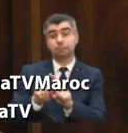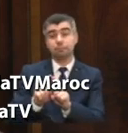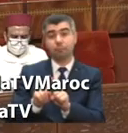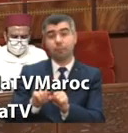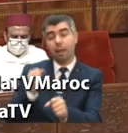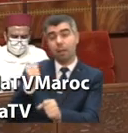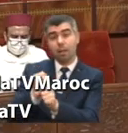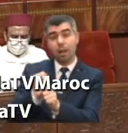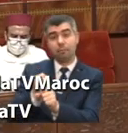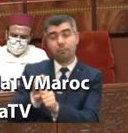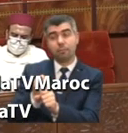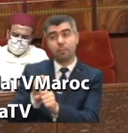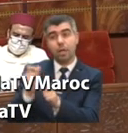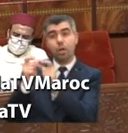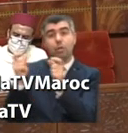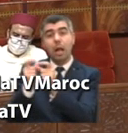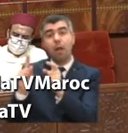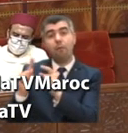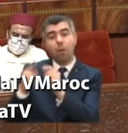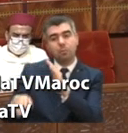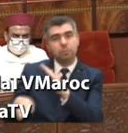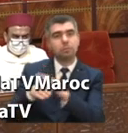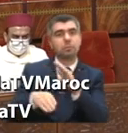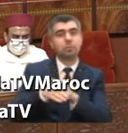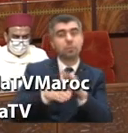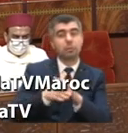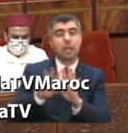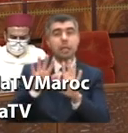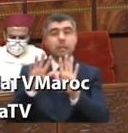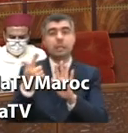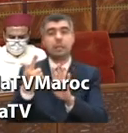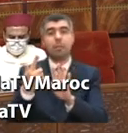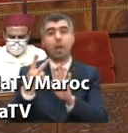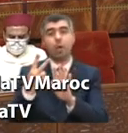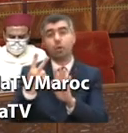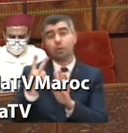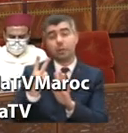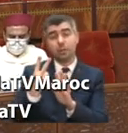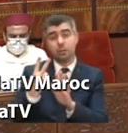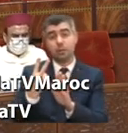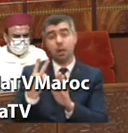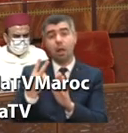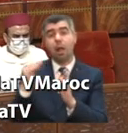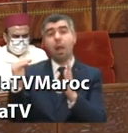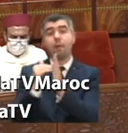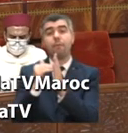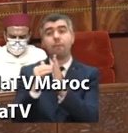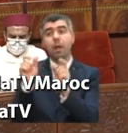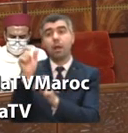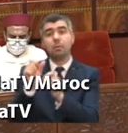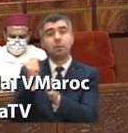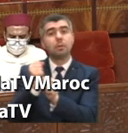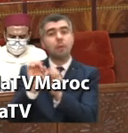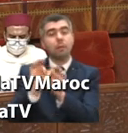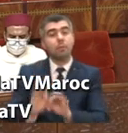الذي تم تسريحهم بالقطاع المنظم 726,000 عامل سيد الوزير، 30% من الأسر المغربية عرفت تدهورا في